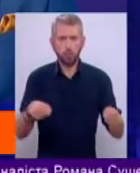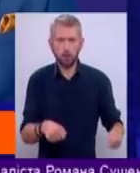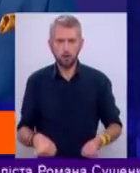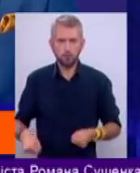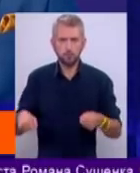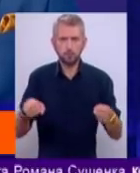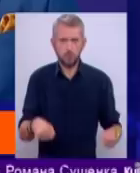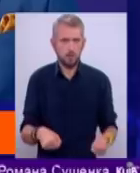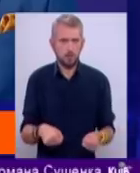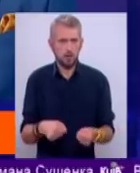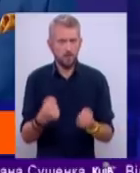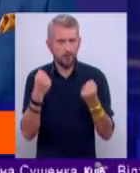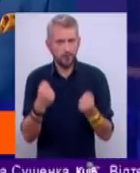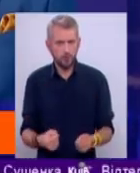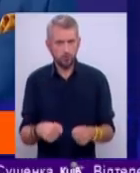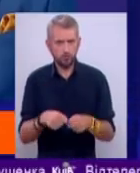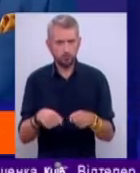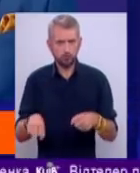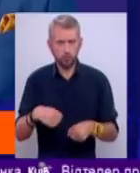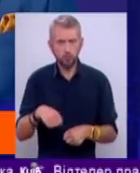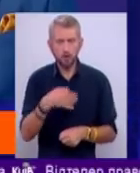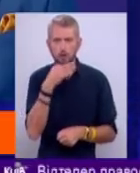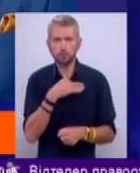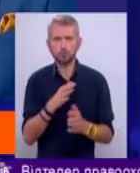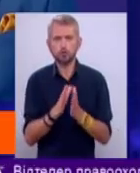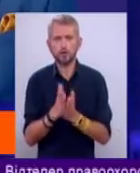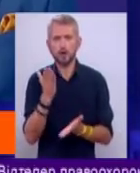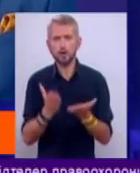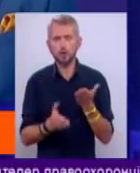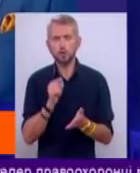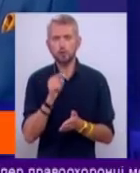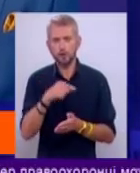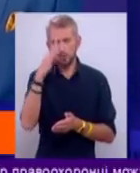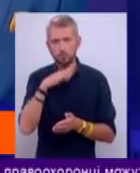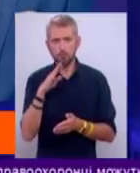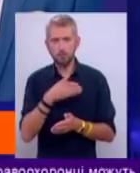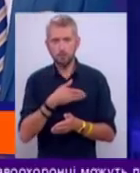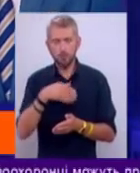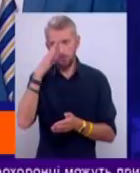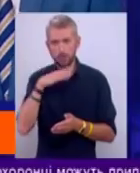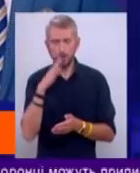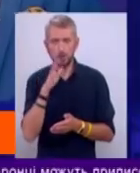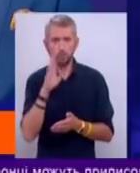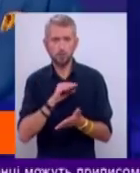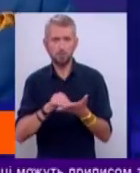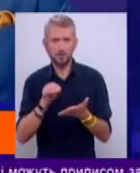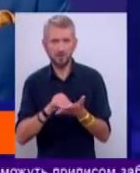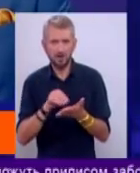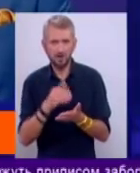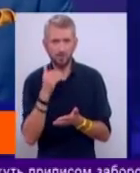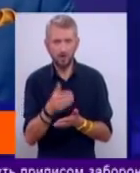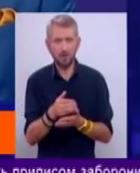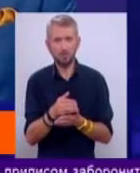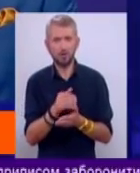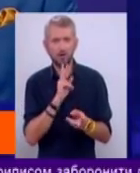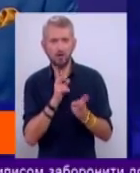землі ручки обриваються, то скажіть, будь ласка, якщо ми, батьки, будемо писати вам, ну, класним керівникам чи